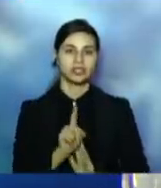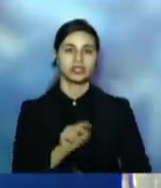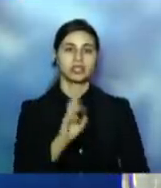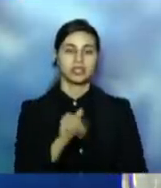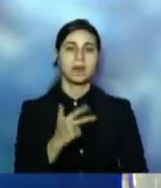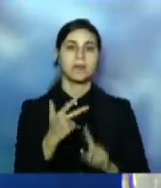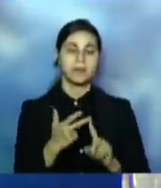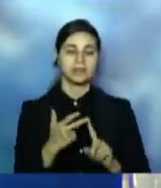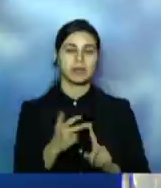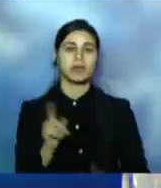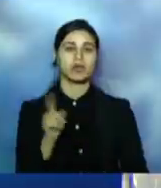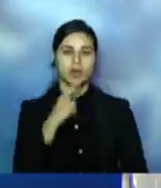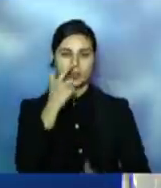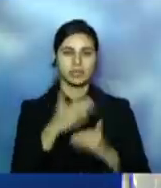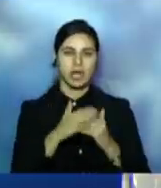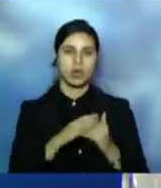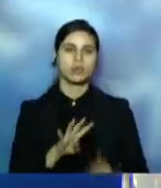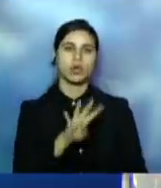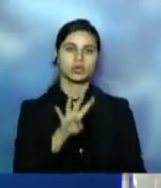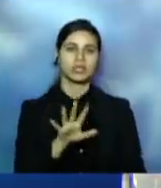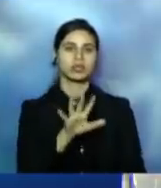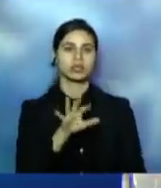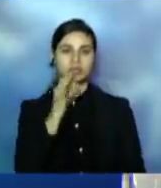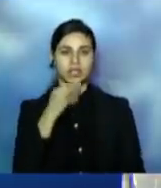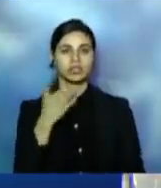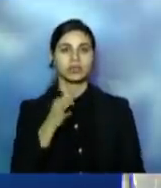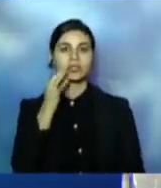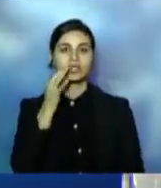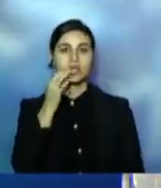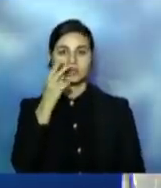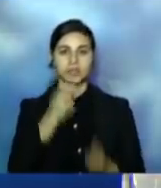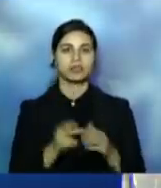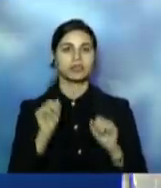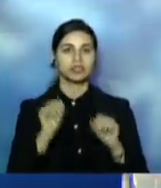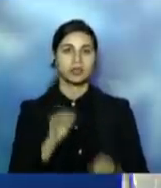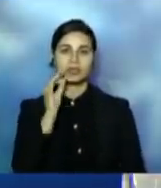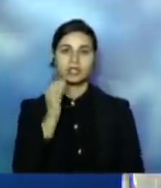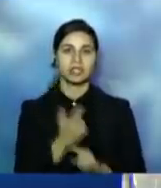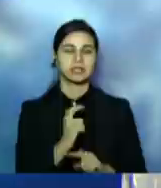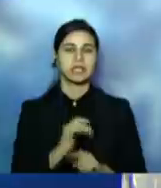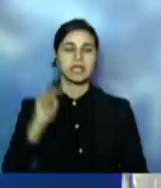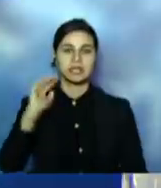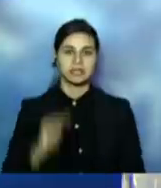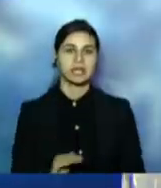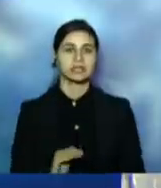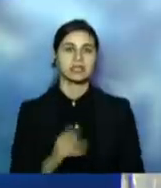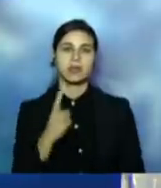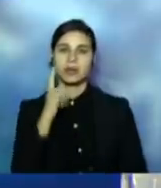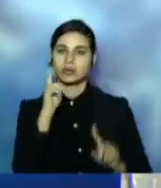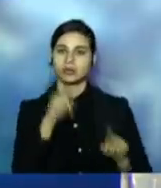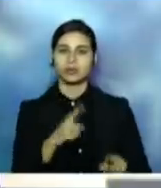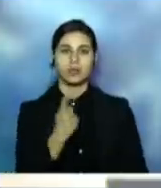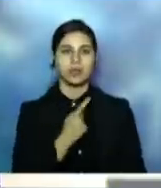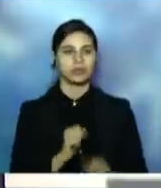და მესამე, რომ დაახლოებით 4-5 საათის შემდეგ შაქრის მაჩვენებელი შეიძლება მკვეთრად დაეცეს. არ დატოვონ ბავშვი. და